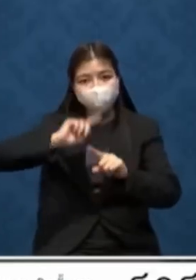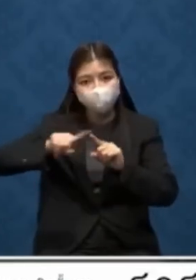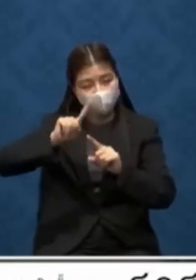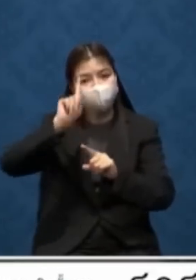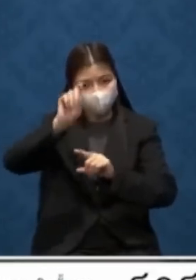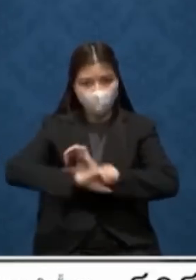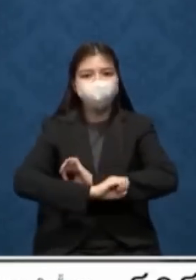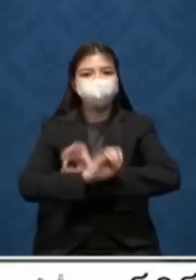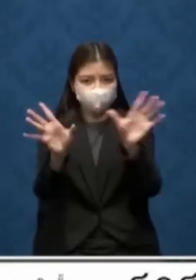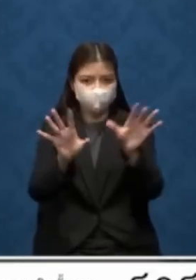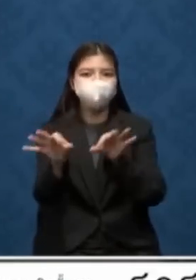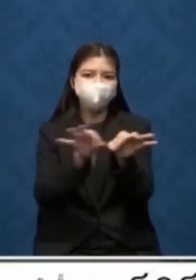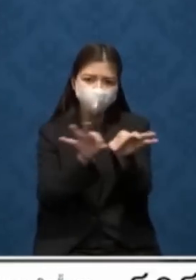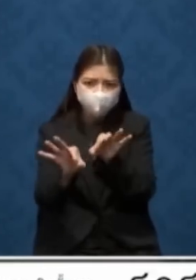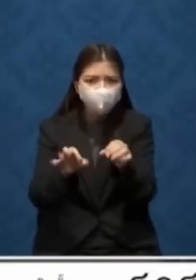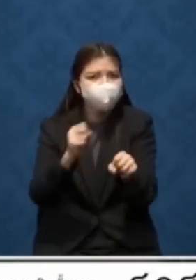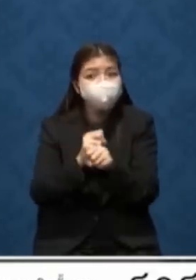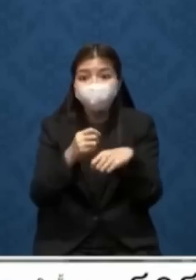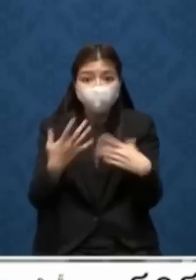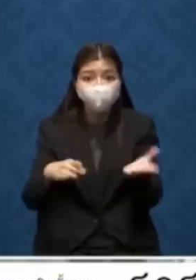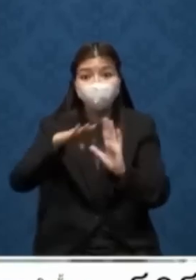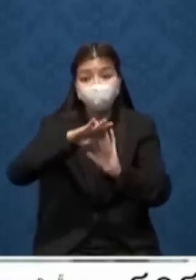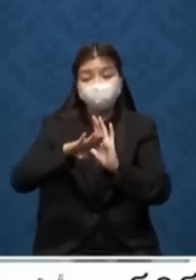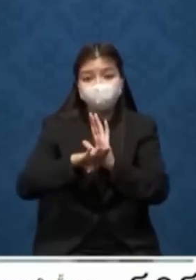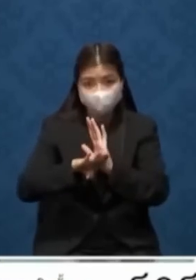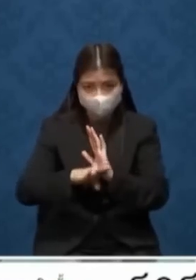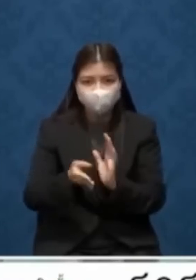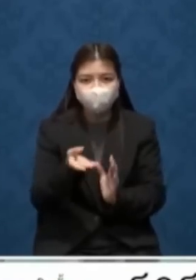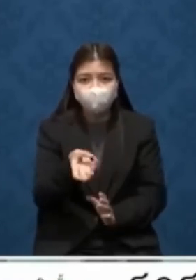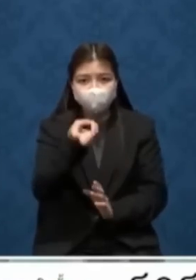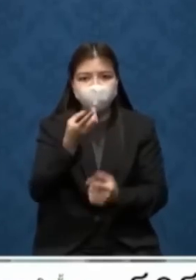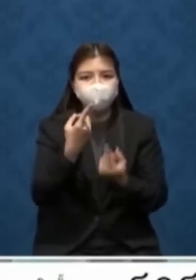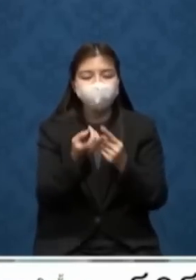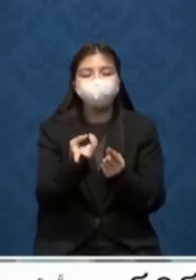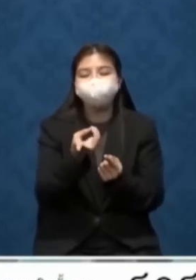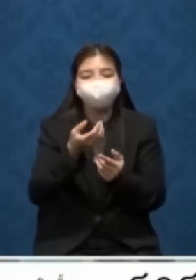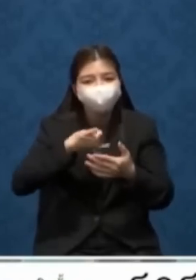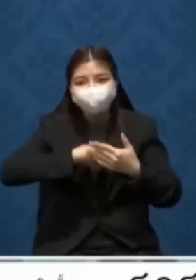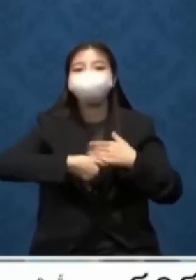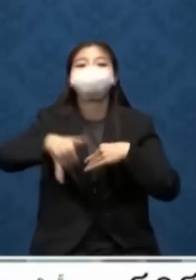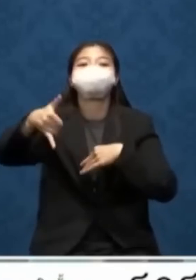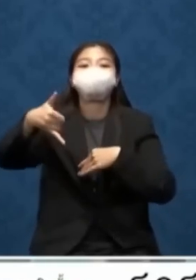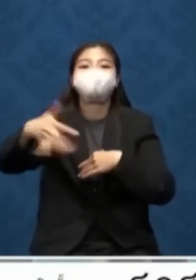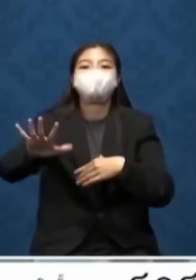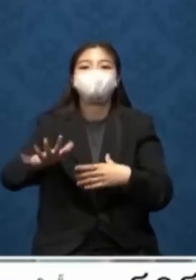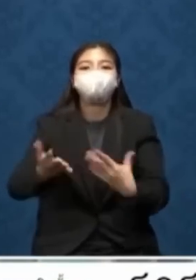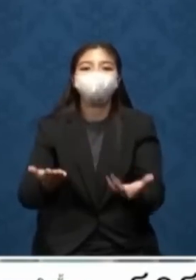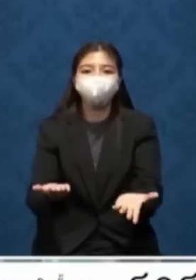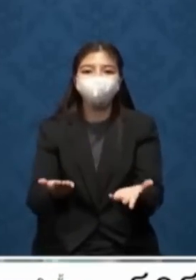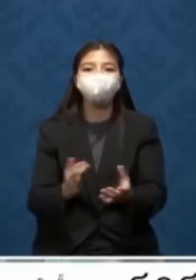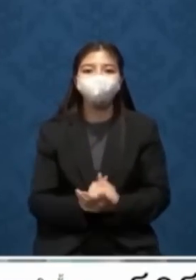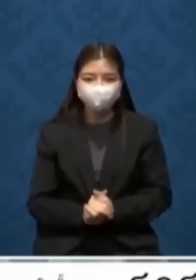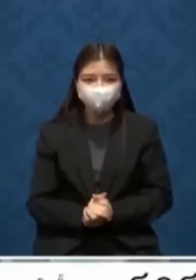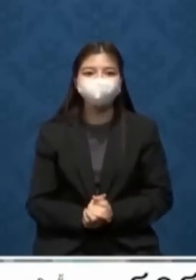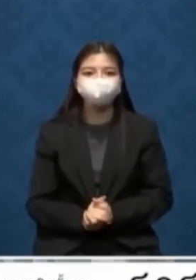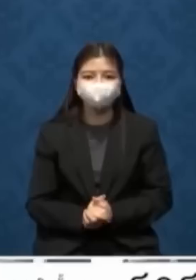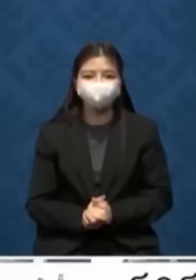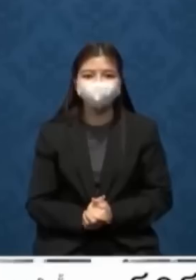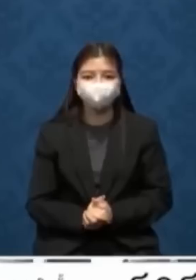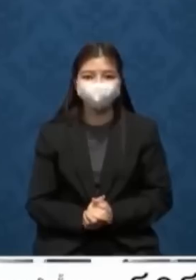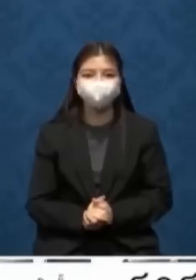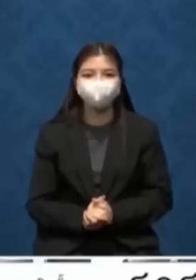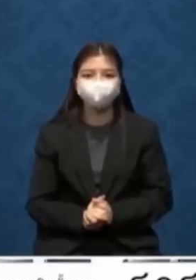ขอความชัดเจนครับตกลงจะเอาอย่างไรแต่นั่นแหละครับท่านนายกเขาเดินหนีไปแล้วขอบคุณครับ ครับต่อไปจะเป็